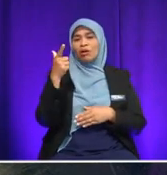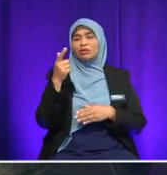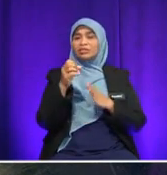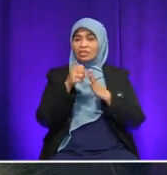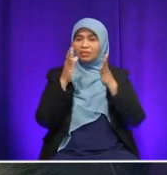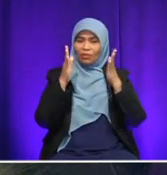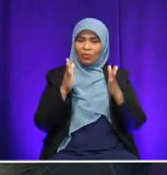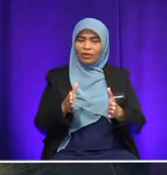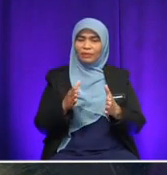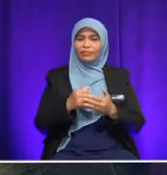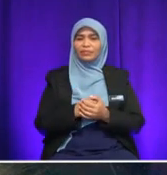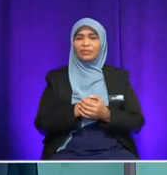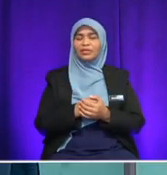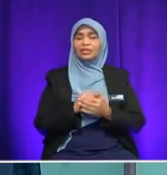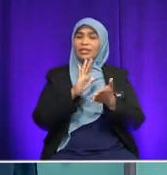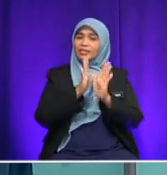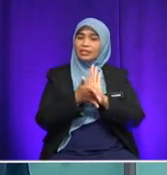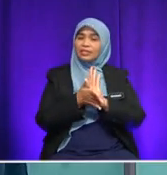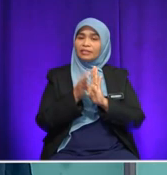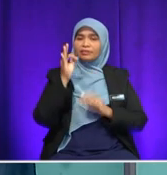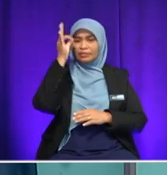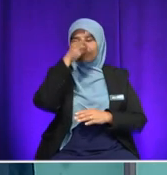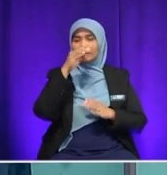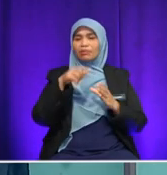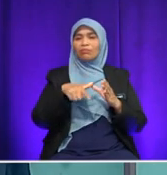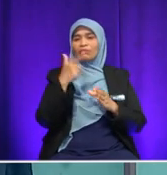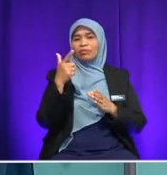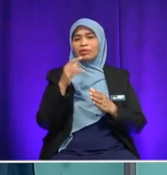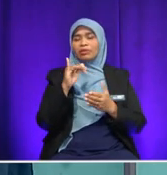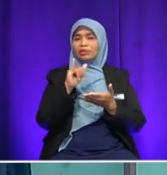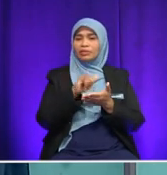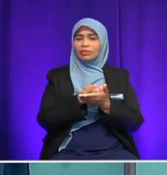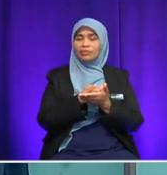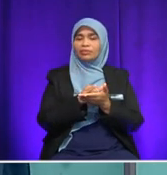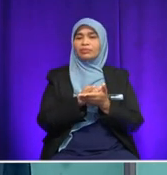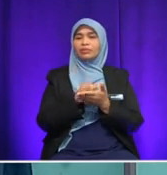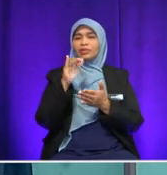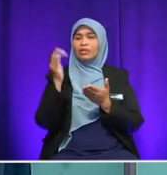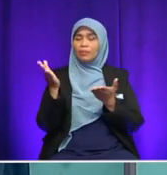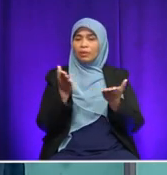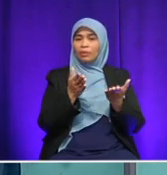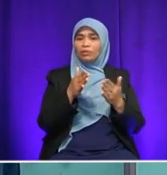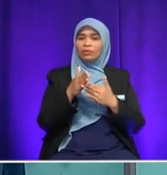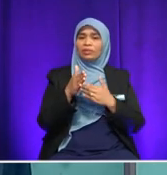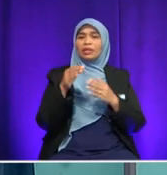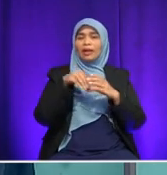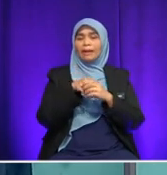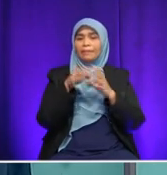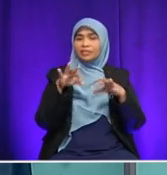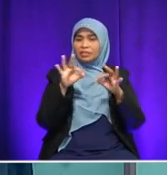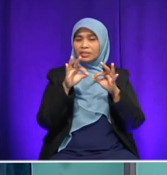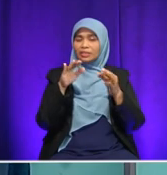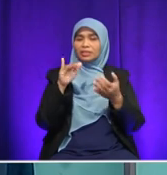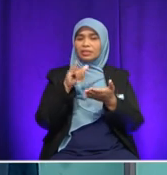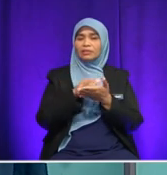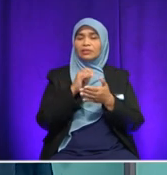seseorang itulah. Okey. Okey. Jadi sifat luaran ataupun watak yang dibawa oleh dalam cerpen itu adalah watak